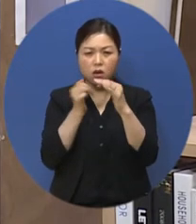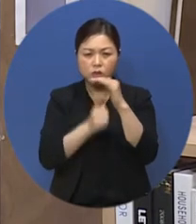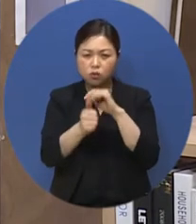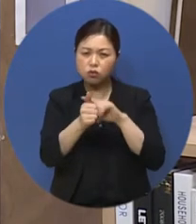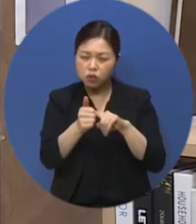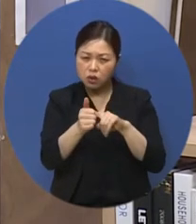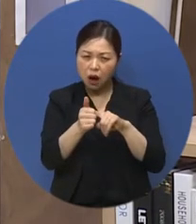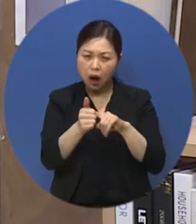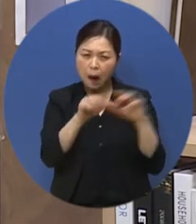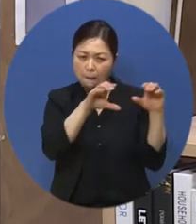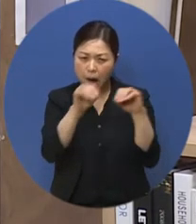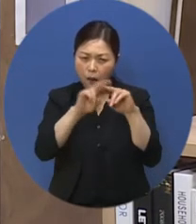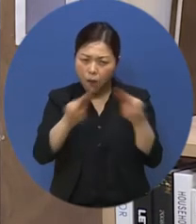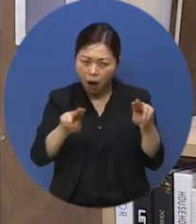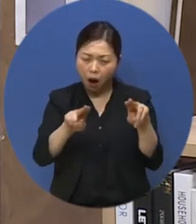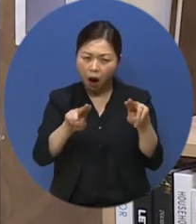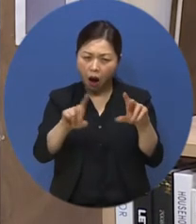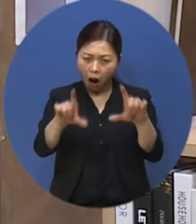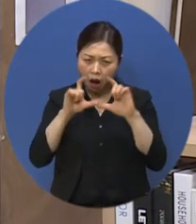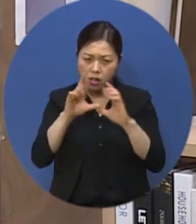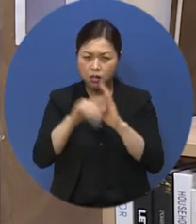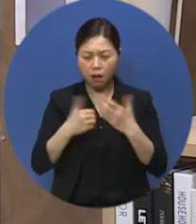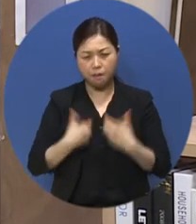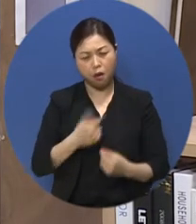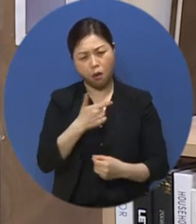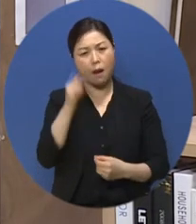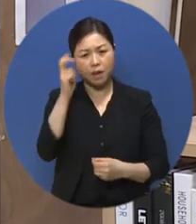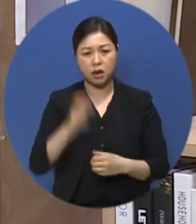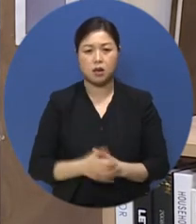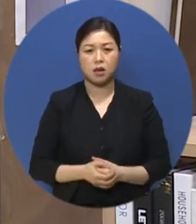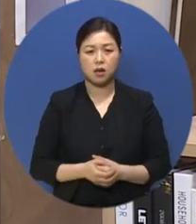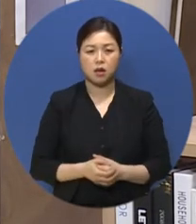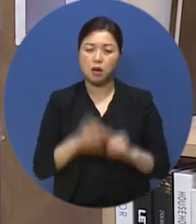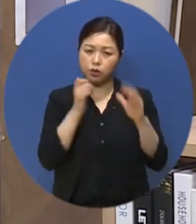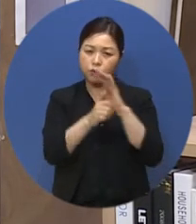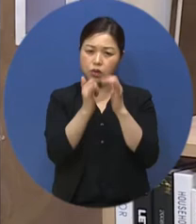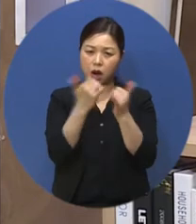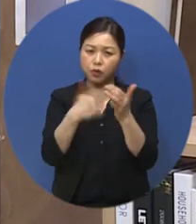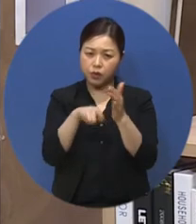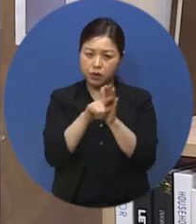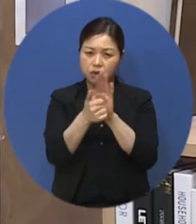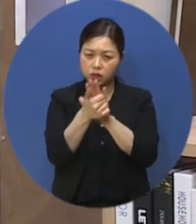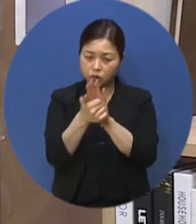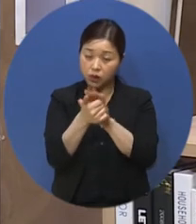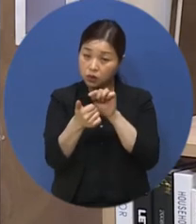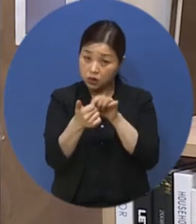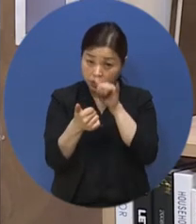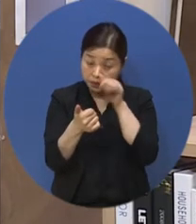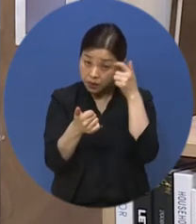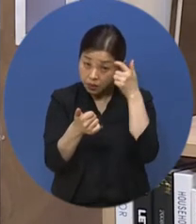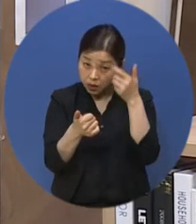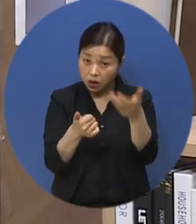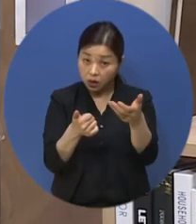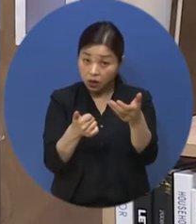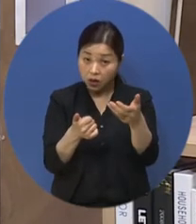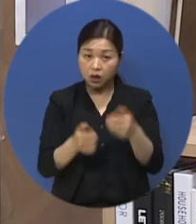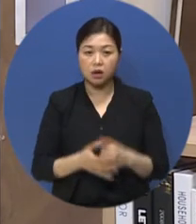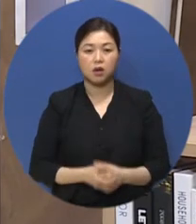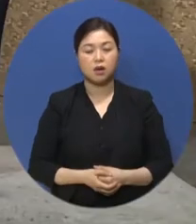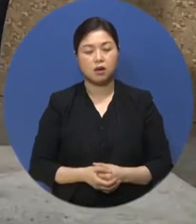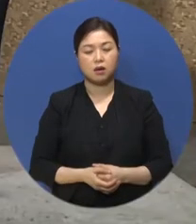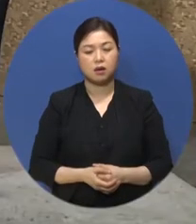때마다 굉장히 좀 실망감이 컸을 것 같아요. 네. 이런 선수분들을 위해서 뭐 지원하고 계시는 다른 지원책이